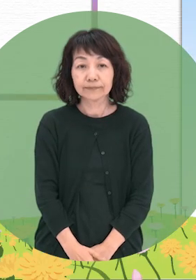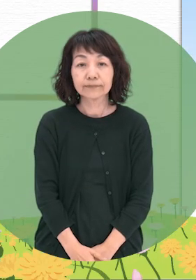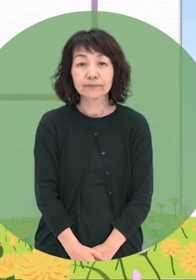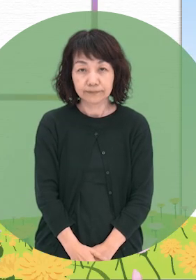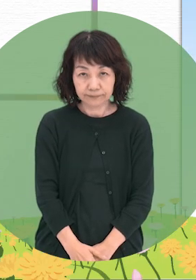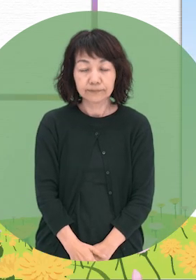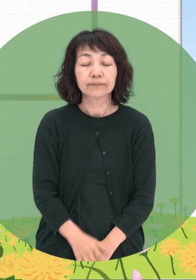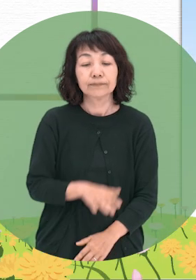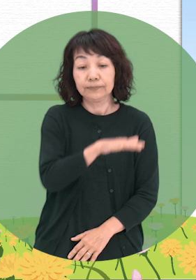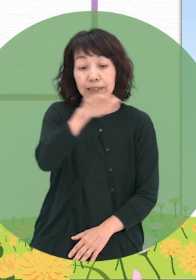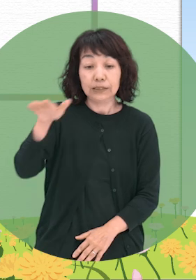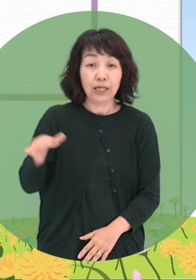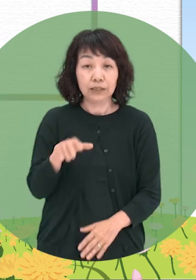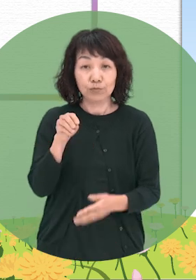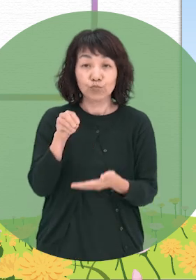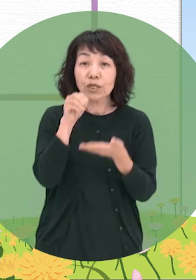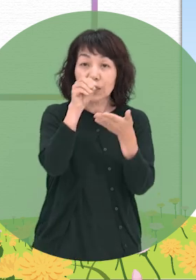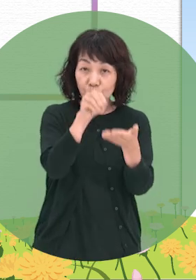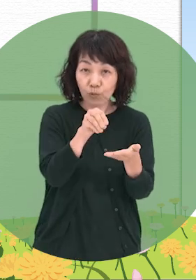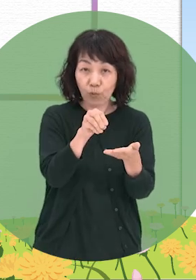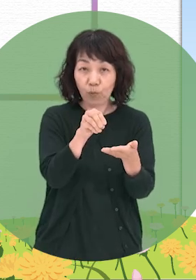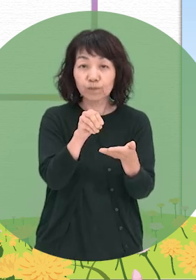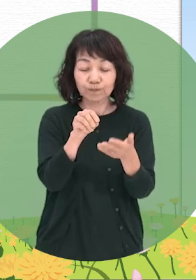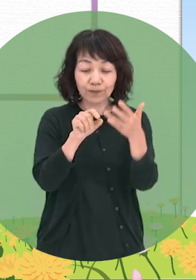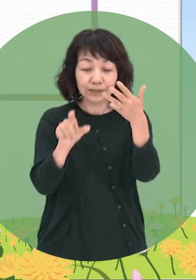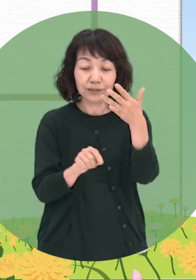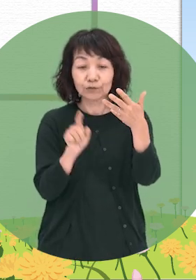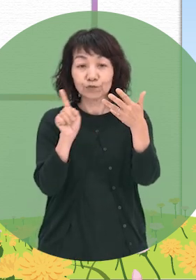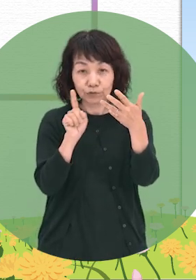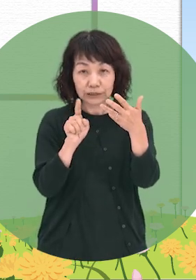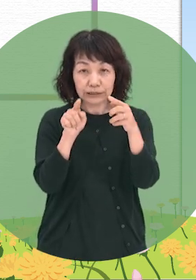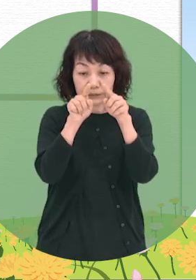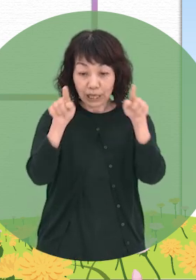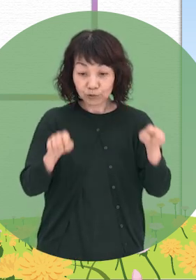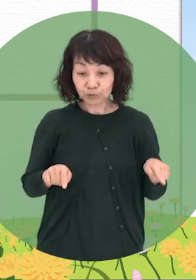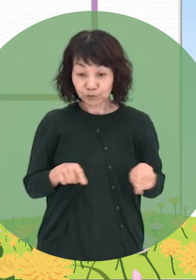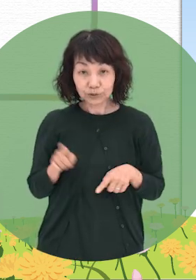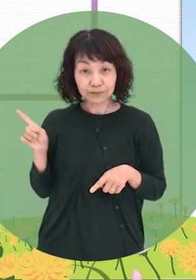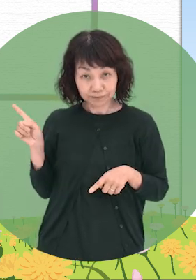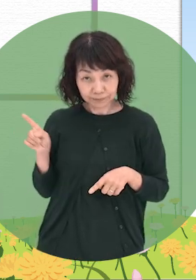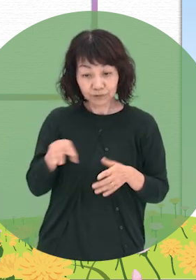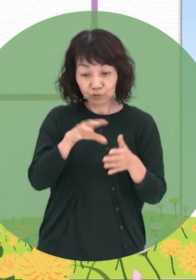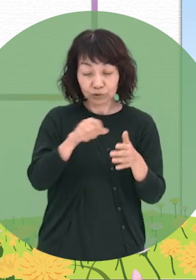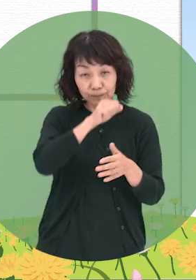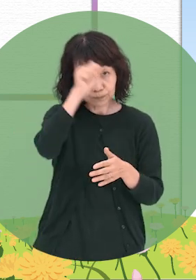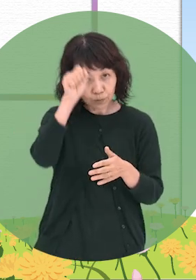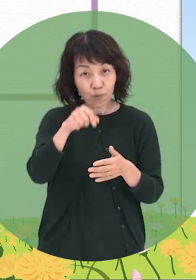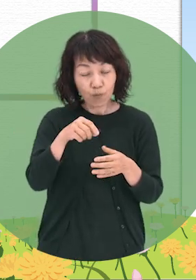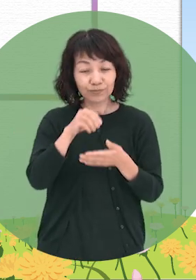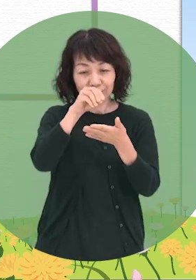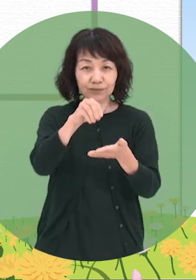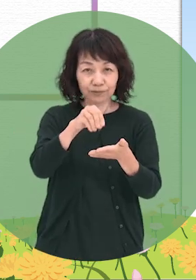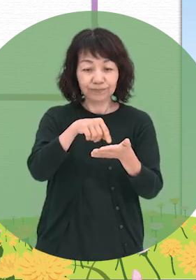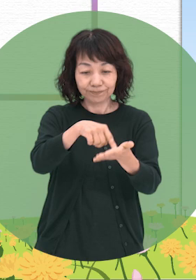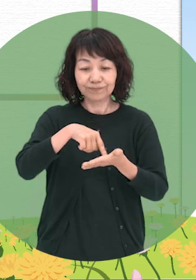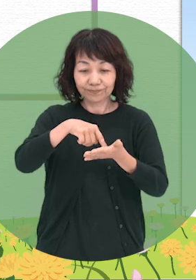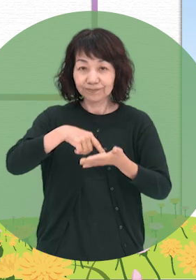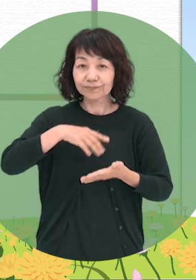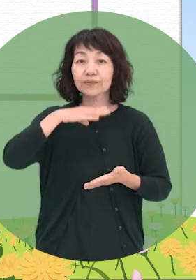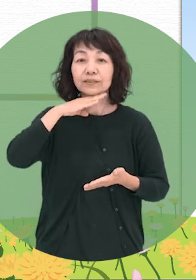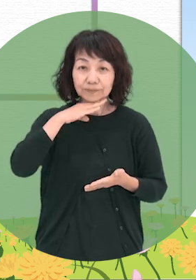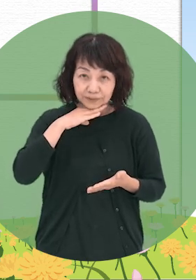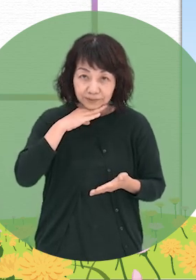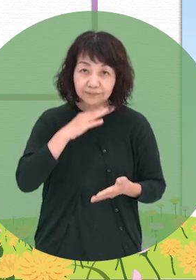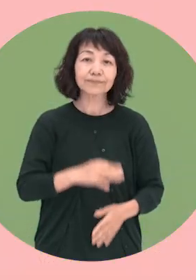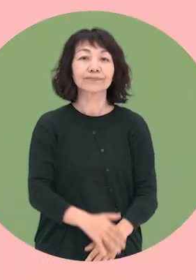ここで視聴者プレゼントのお知らせよ。今月はこちらの商品を抽選でプレゼントします。ふるってのご応募待ってます